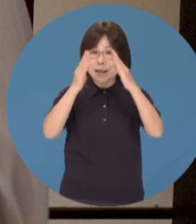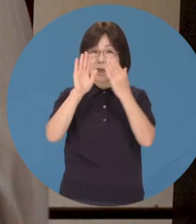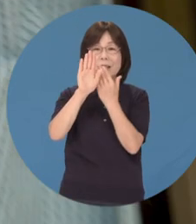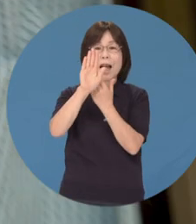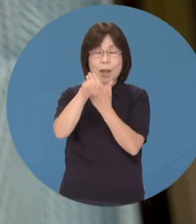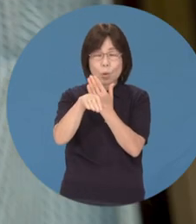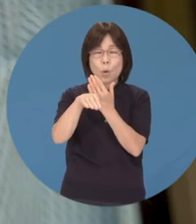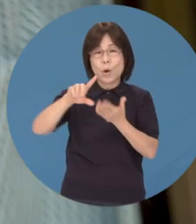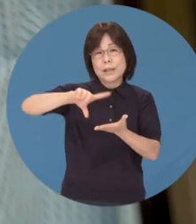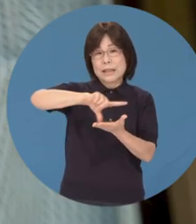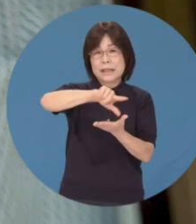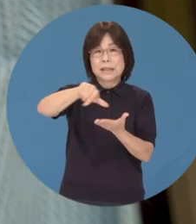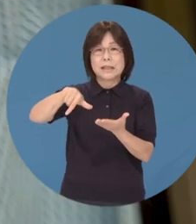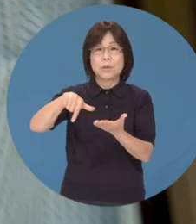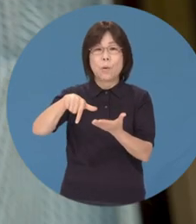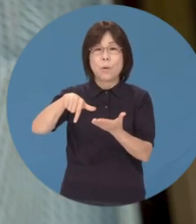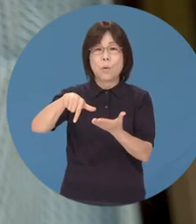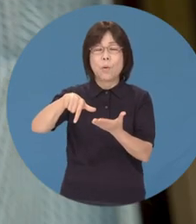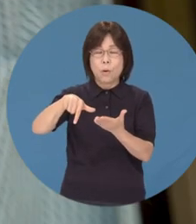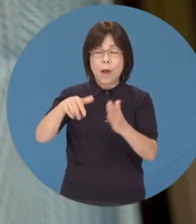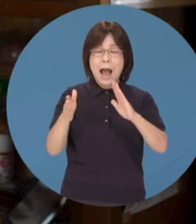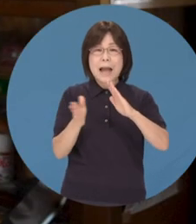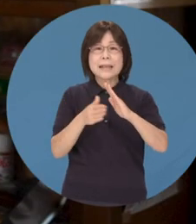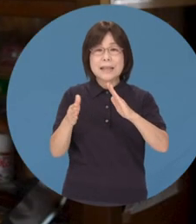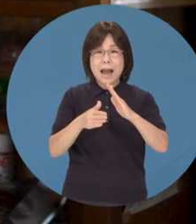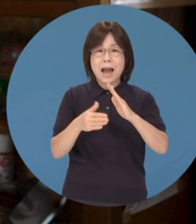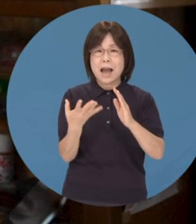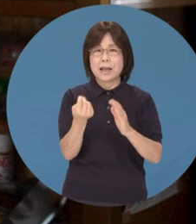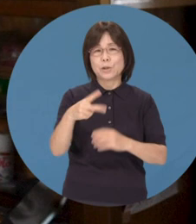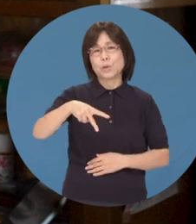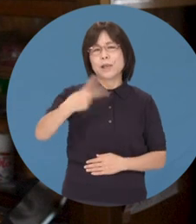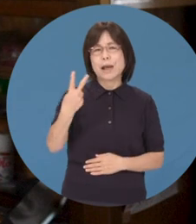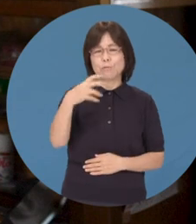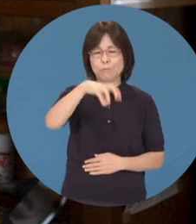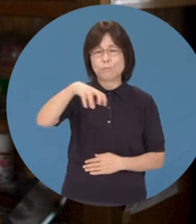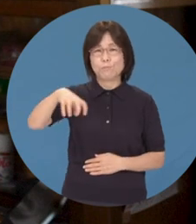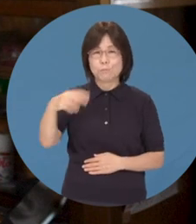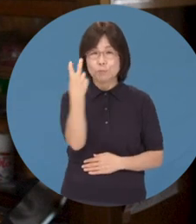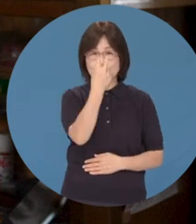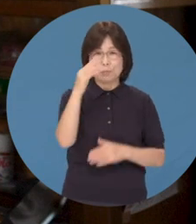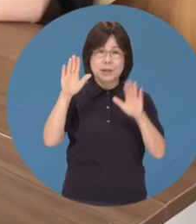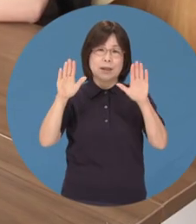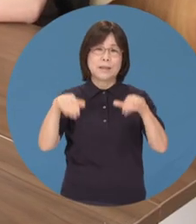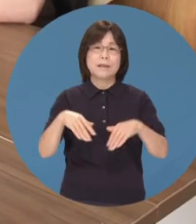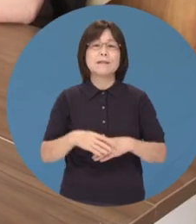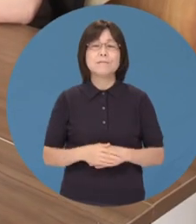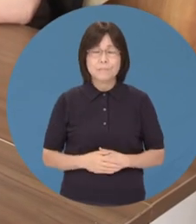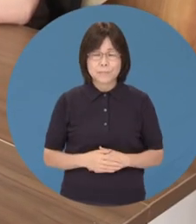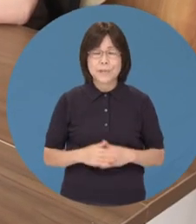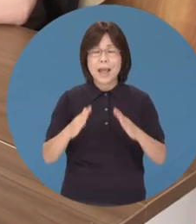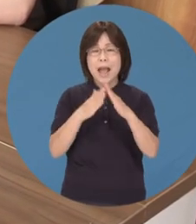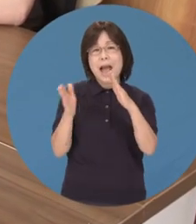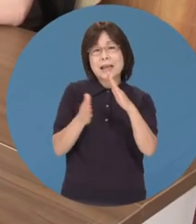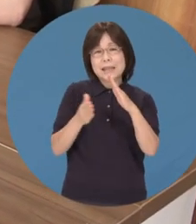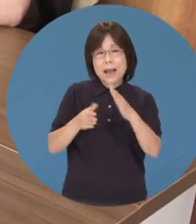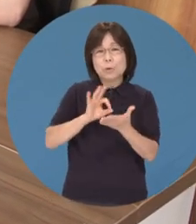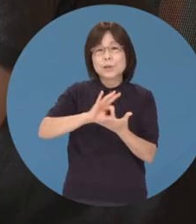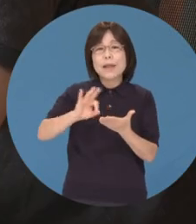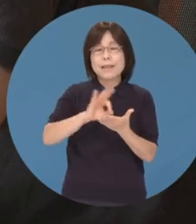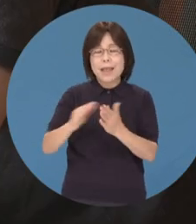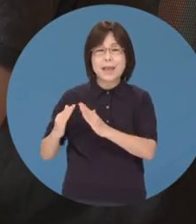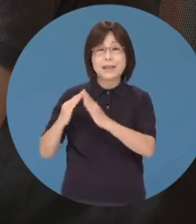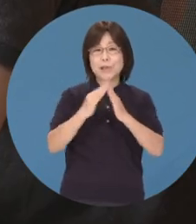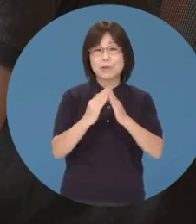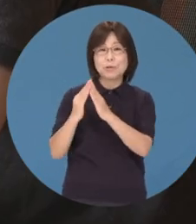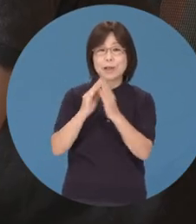梅原さんはおよそ200件ある空き家を全て調査しデータを作成。空き家の活用による移住